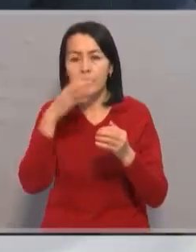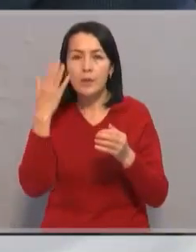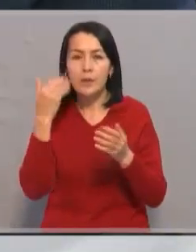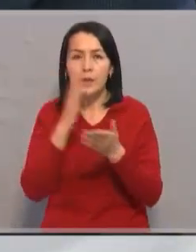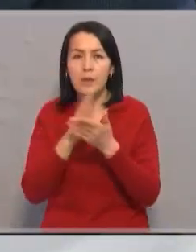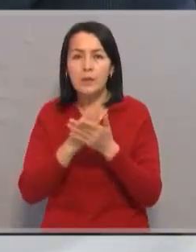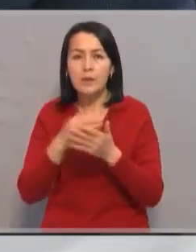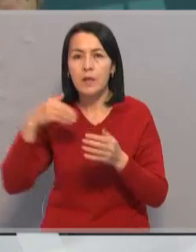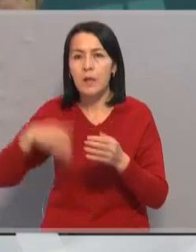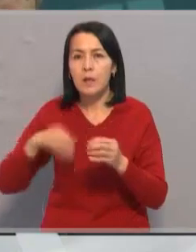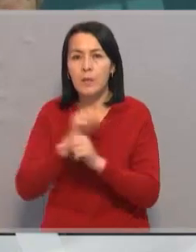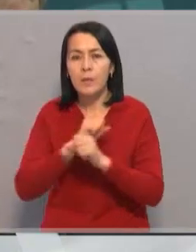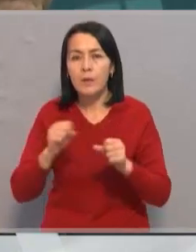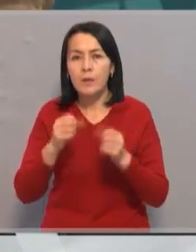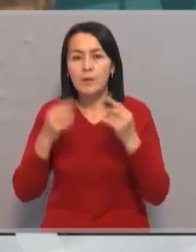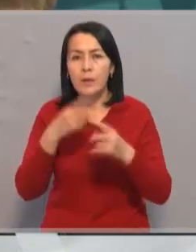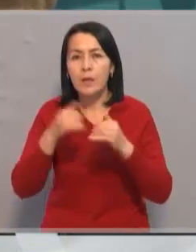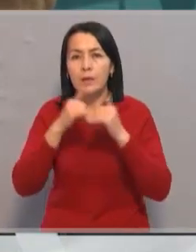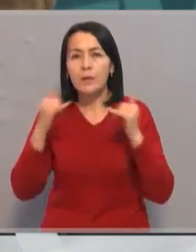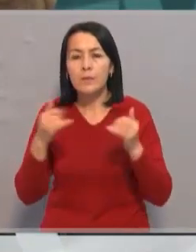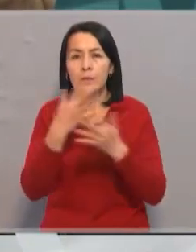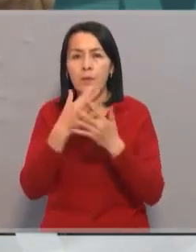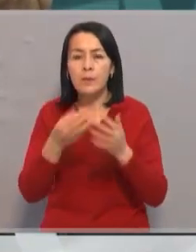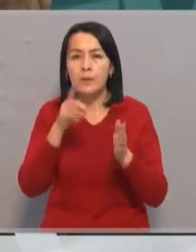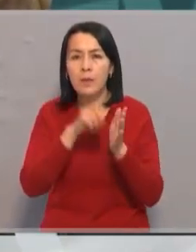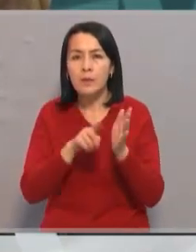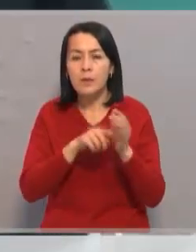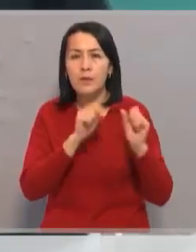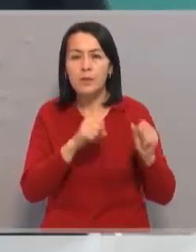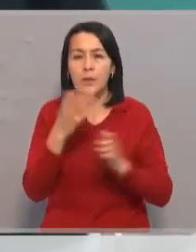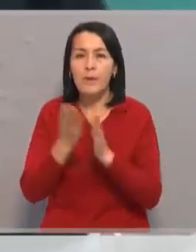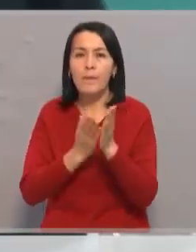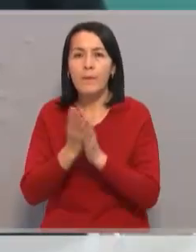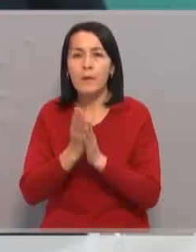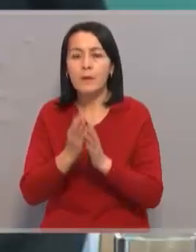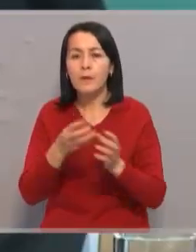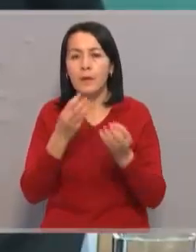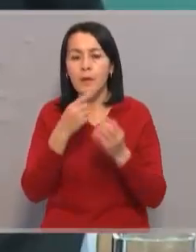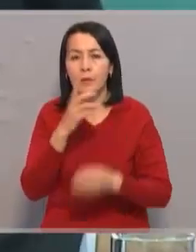қаржы қалтаға басу үшін емес, саланы дамыту мен тауар бағасын арзан ұстау үшін бағытталатынын